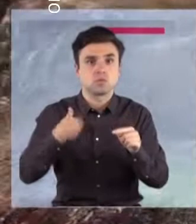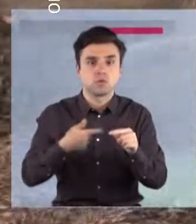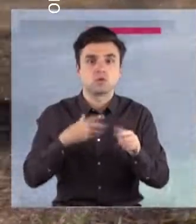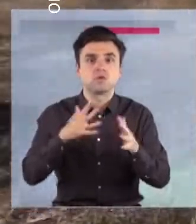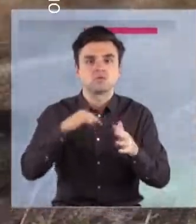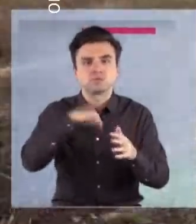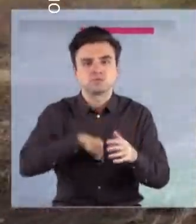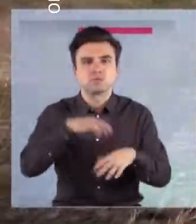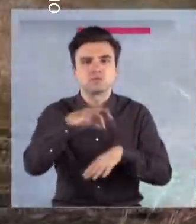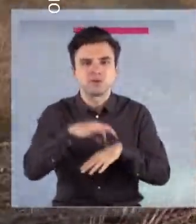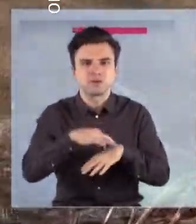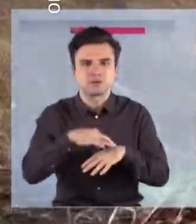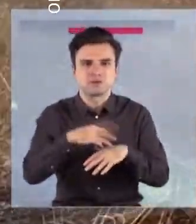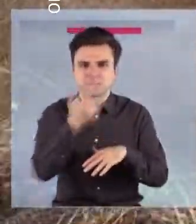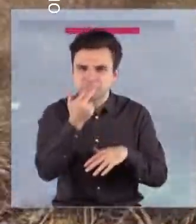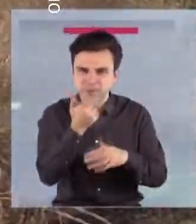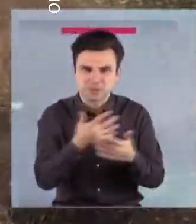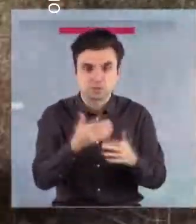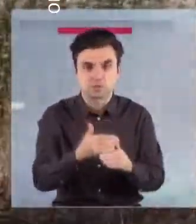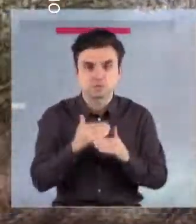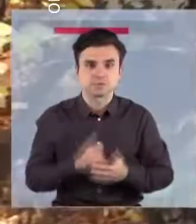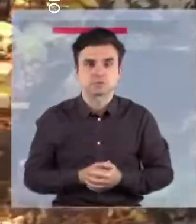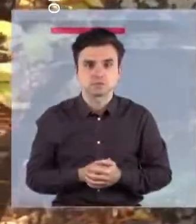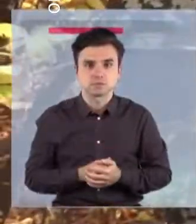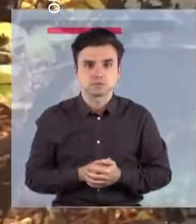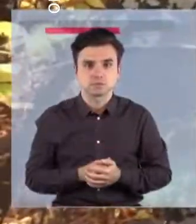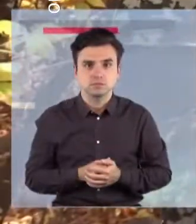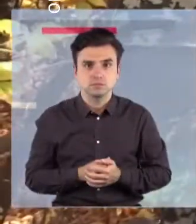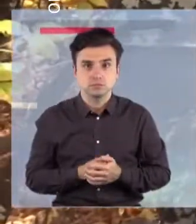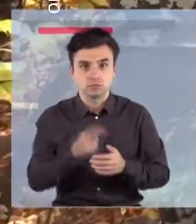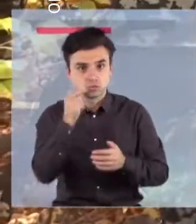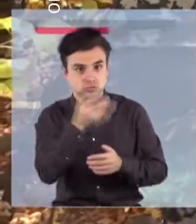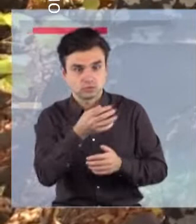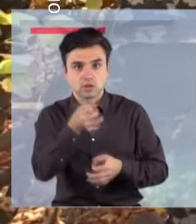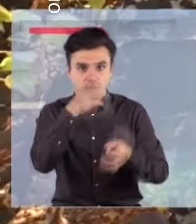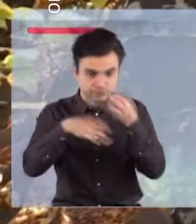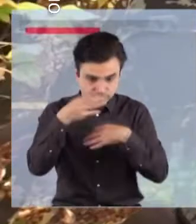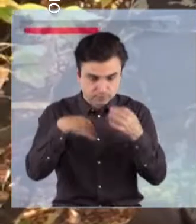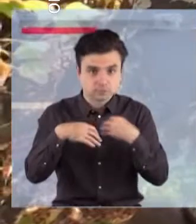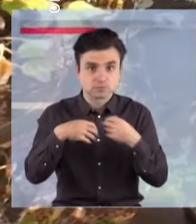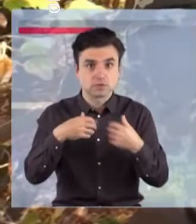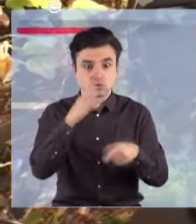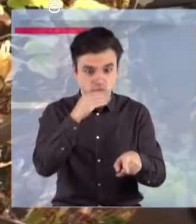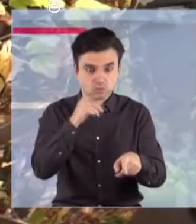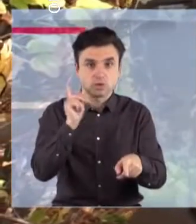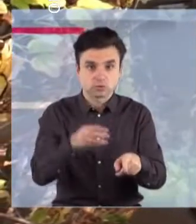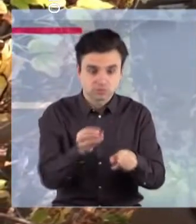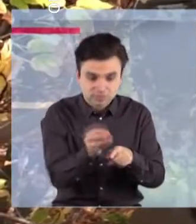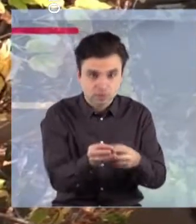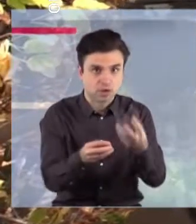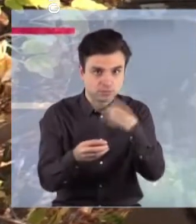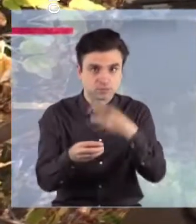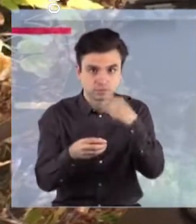нагода продемонструвати стрільцю у роботі мисливську зброю. При собі мати треба рушницю і підібрані